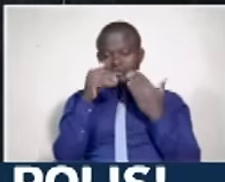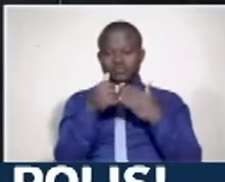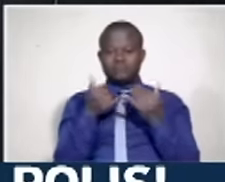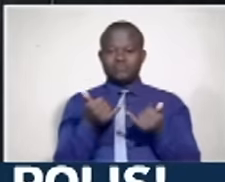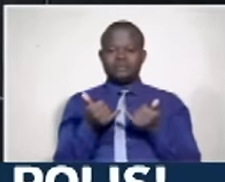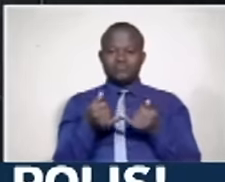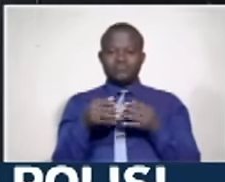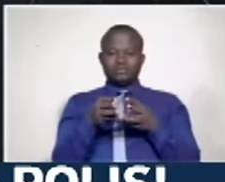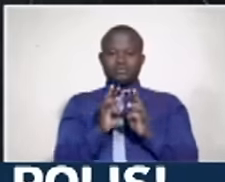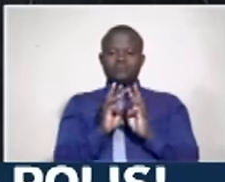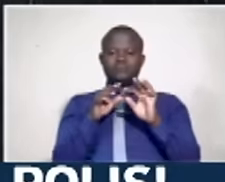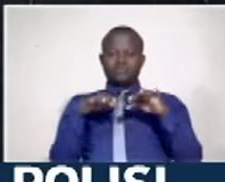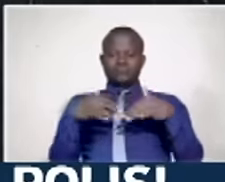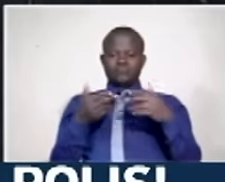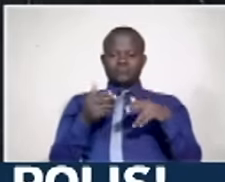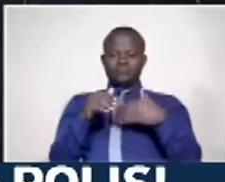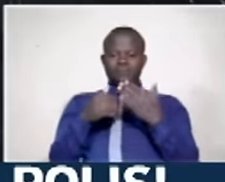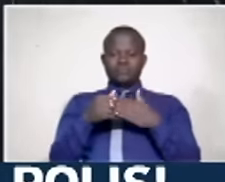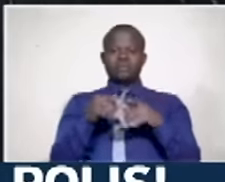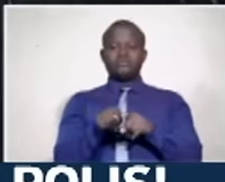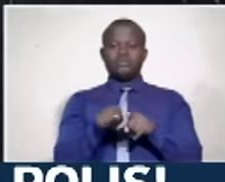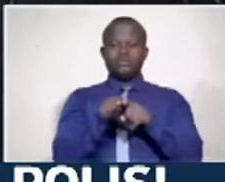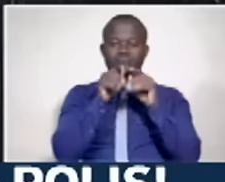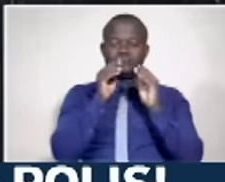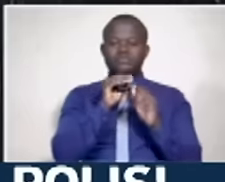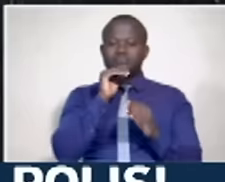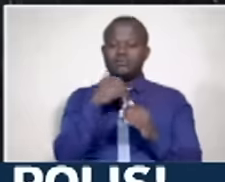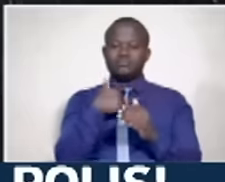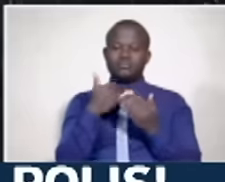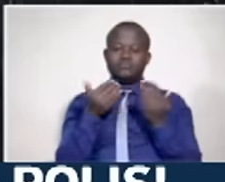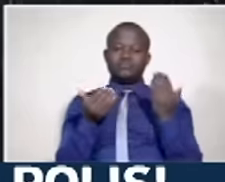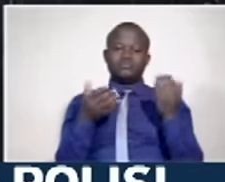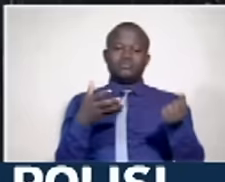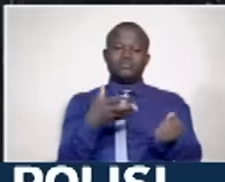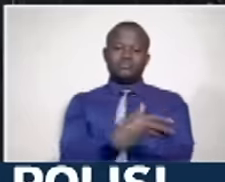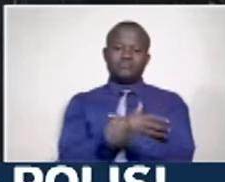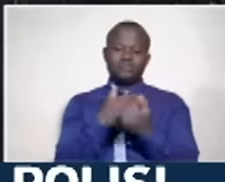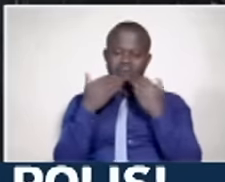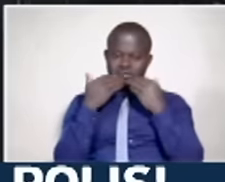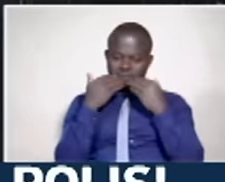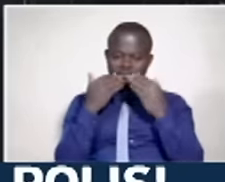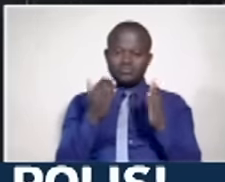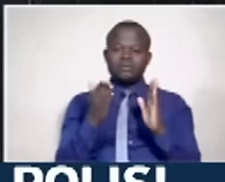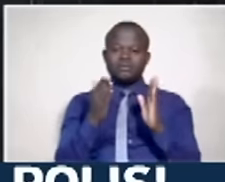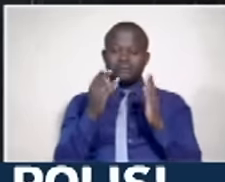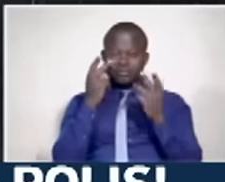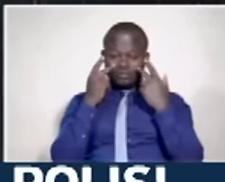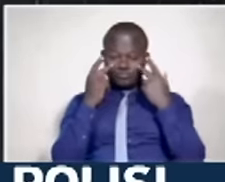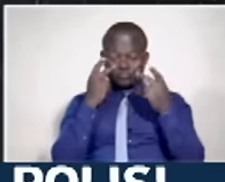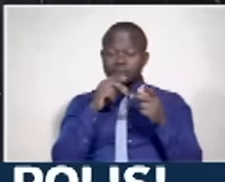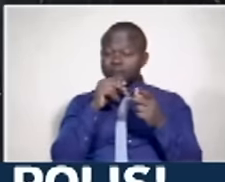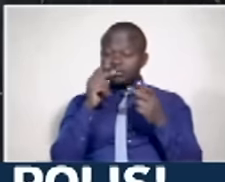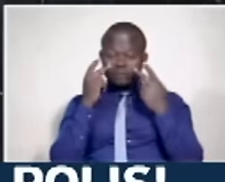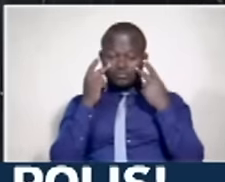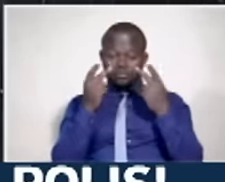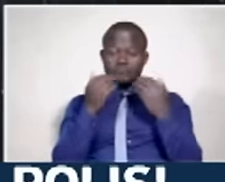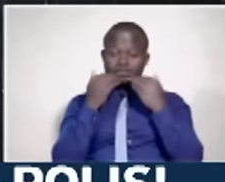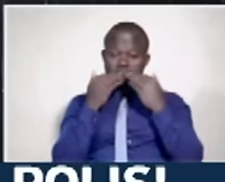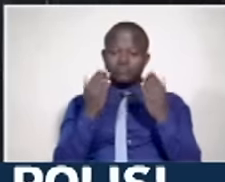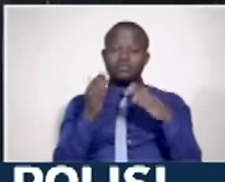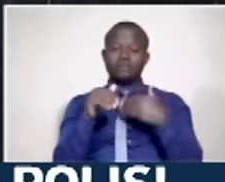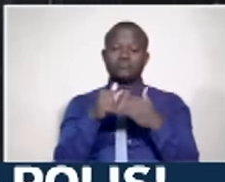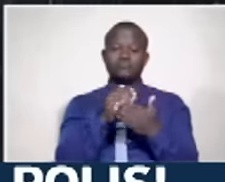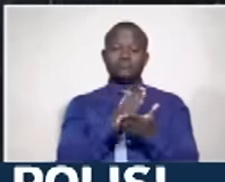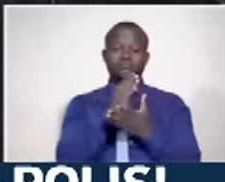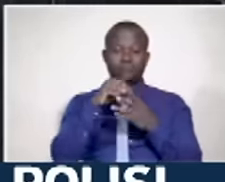ngubu ukuntu meze sa n'umuntu udafite imbaraga ukuntu no kureba sindeba